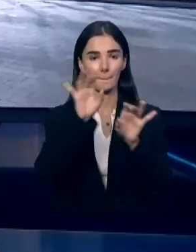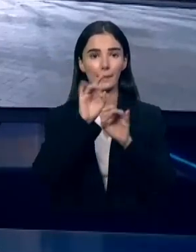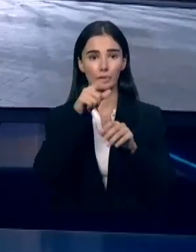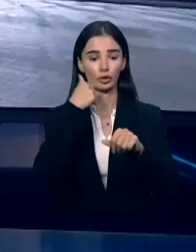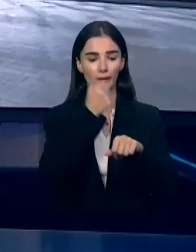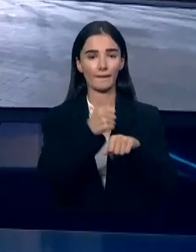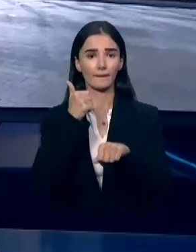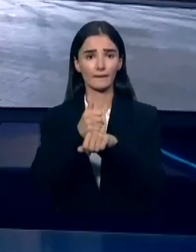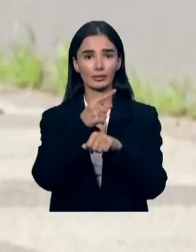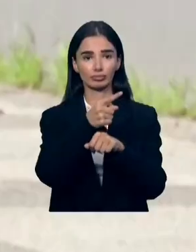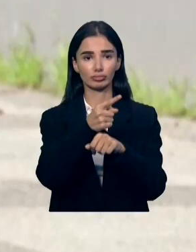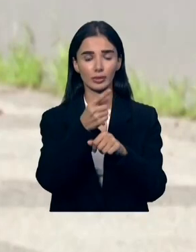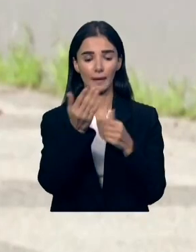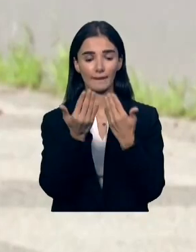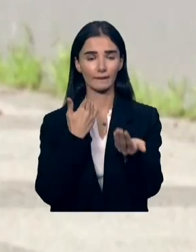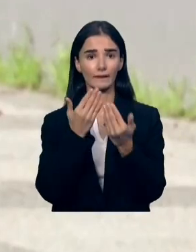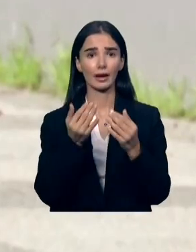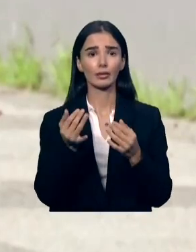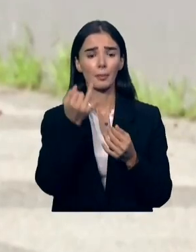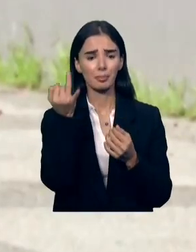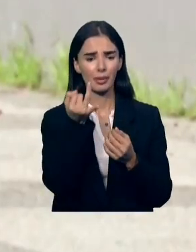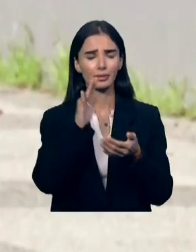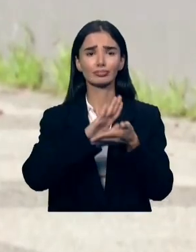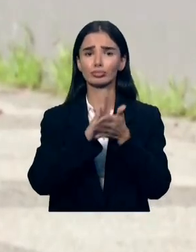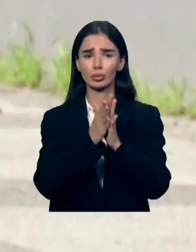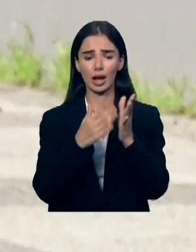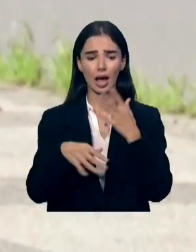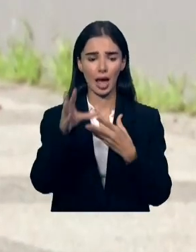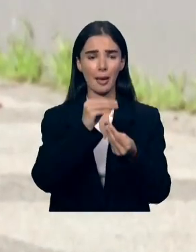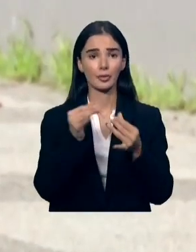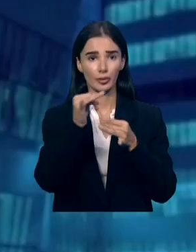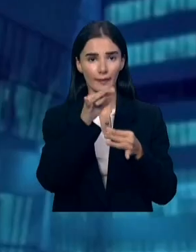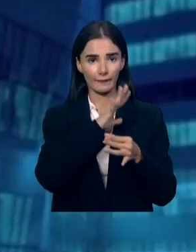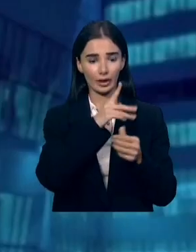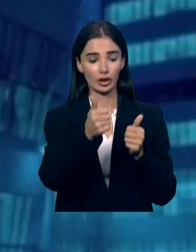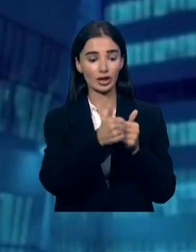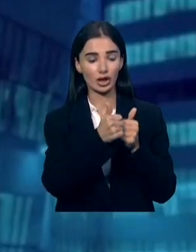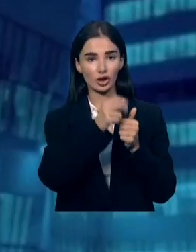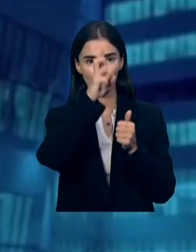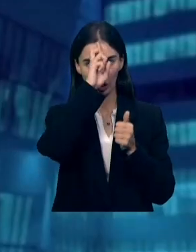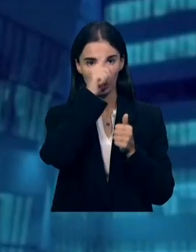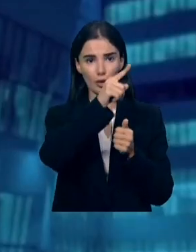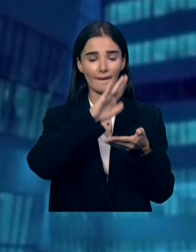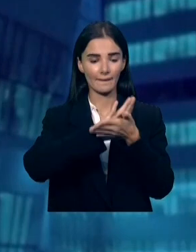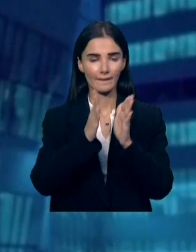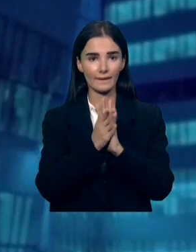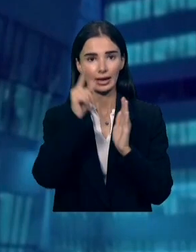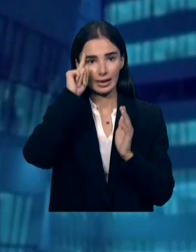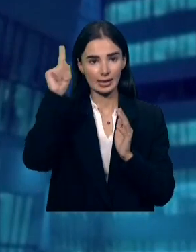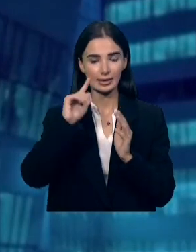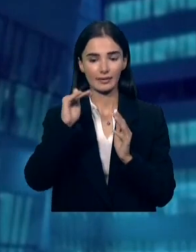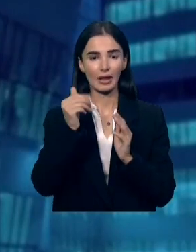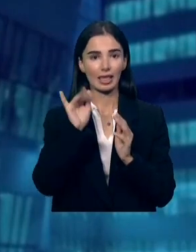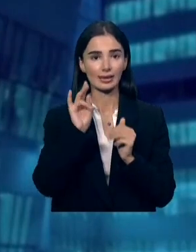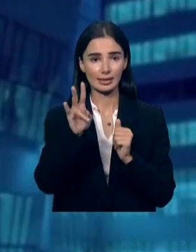ki, liderler qarşılıqlı maraq doğuran məsələlər barədə danışıblar. Onlar həmçinin yaxın şərtdəki durumu, o cümlədən İsrail ilə